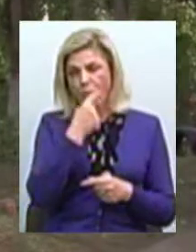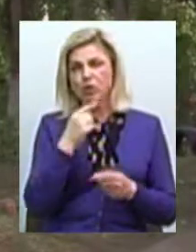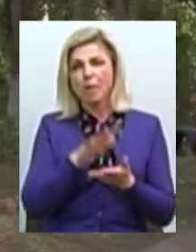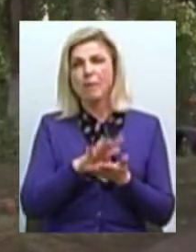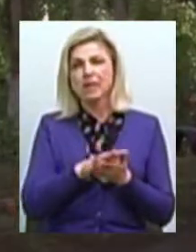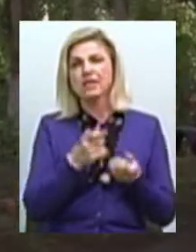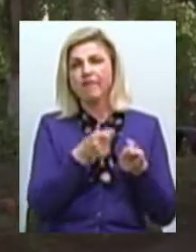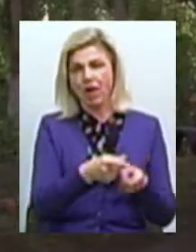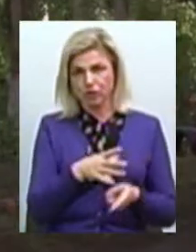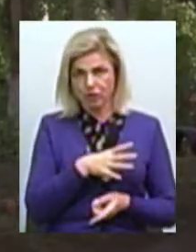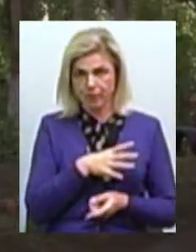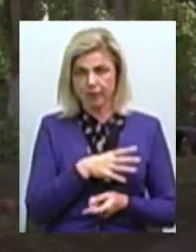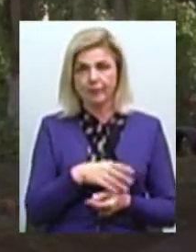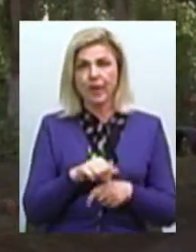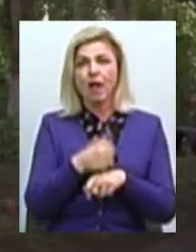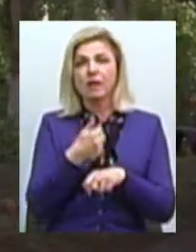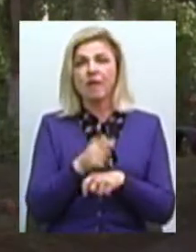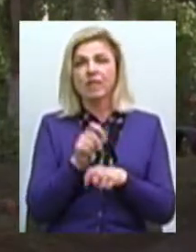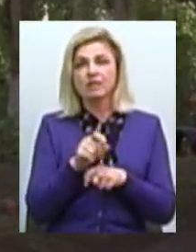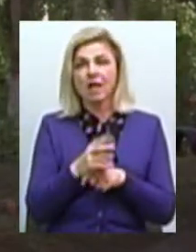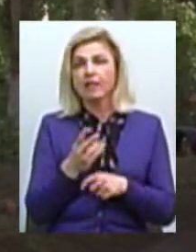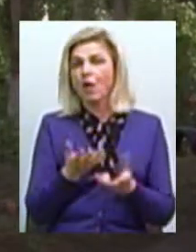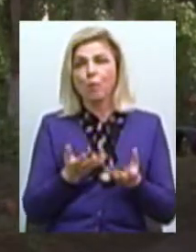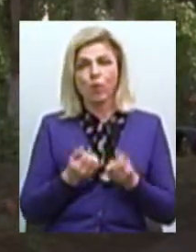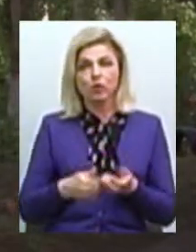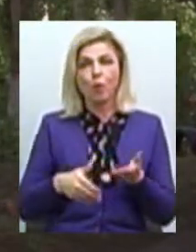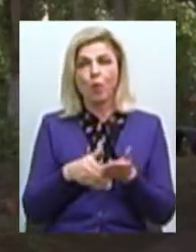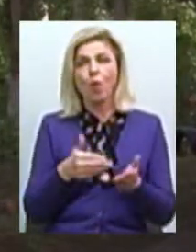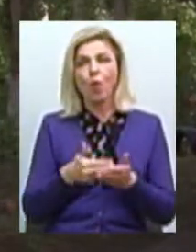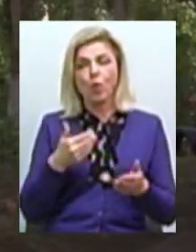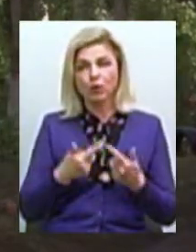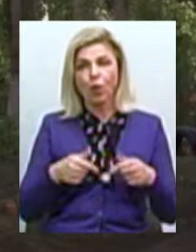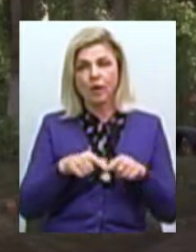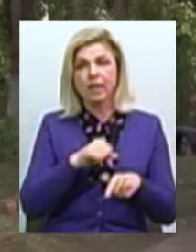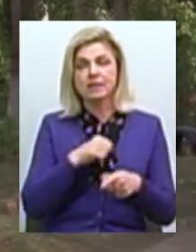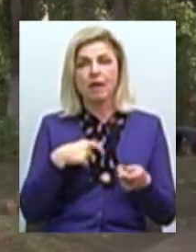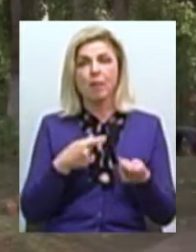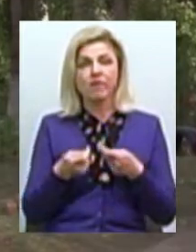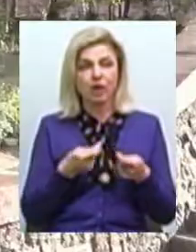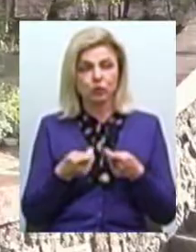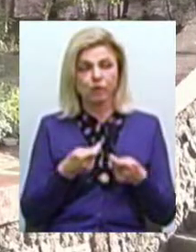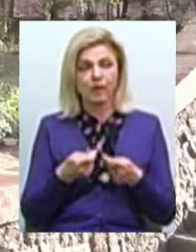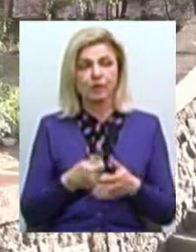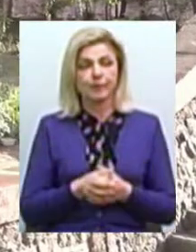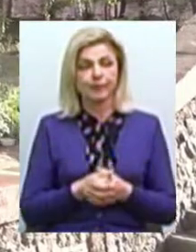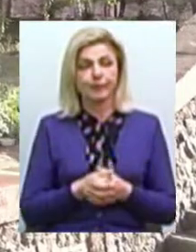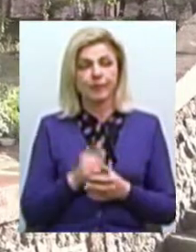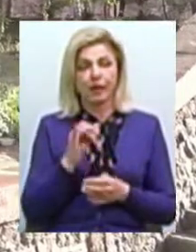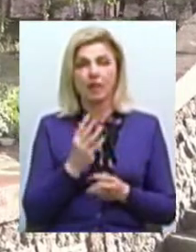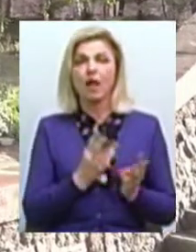Основна задача була не отримувати допомоги там від органів місцевого самоврядування, тобто все було побудовано на